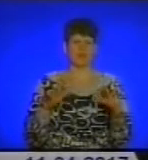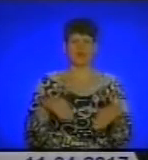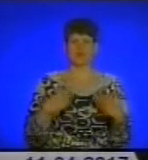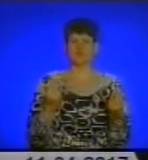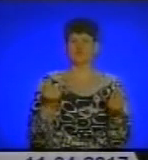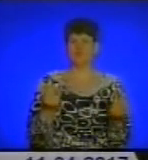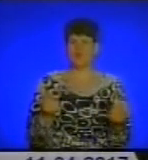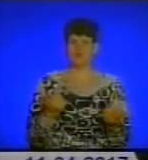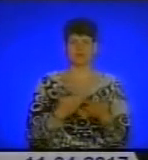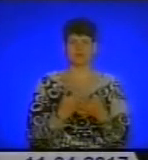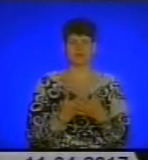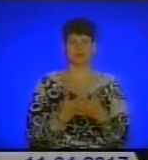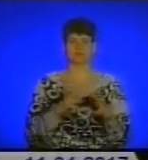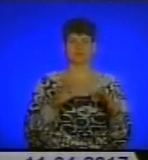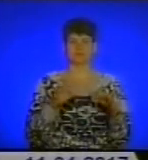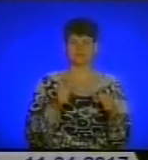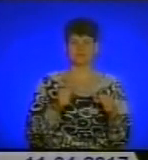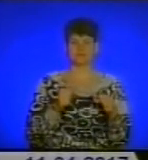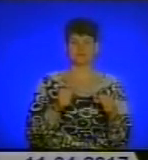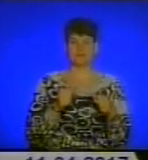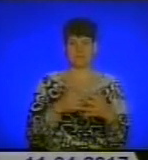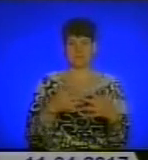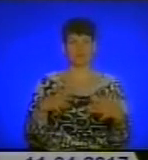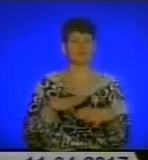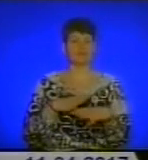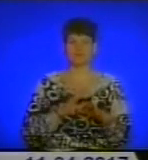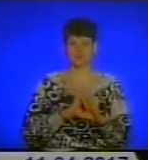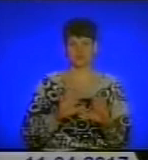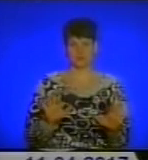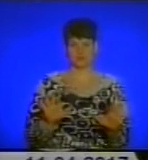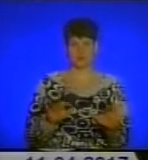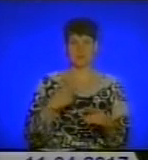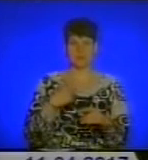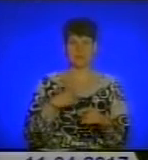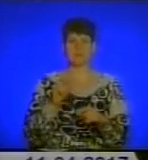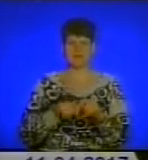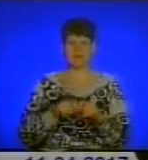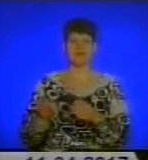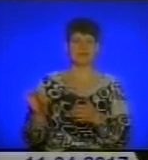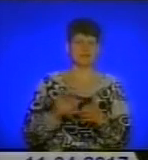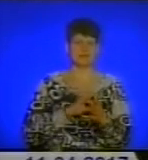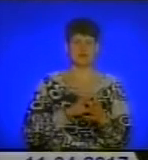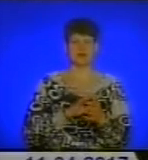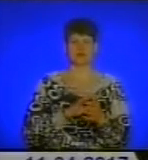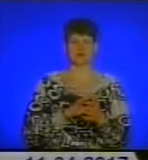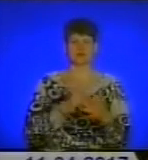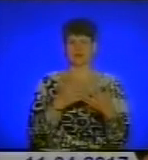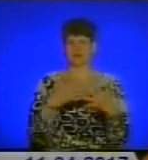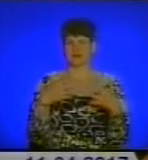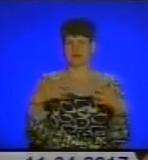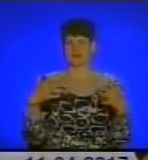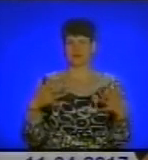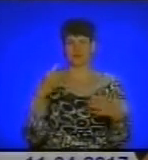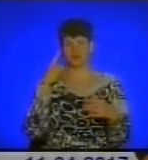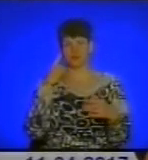про заволодіння майном зі сторони злочинців не було. Ми перевіряли зразу ж вночі декілька версій. Думали,